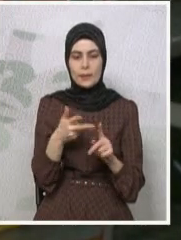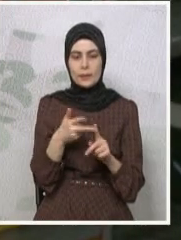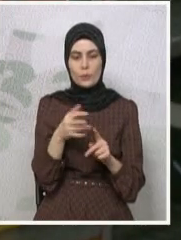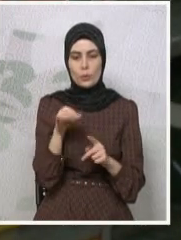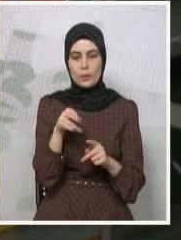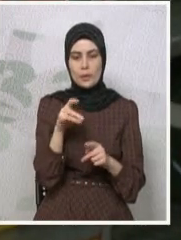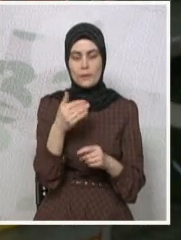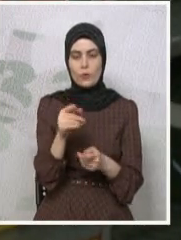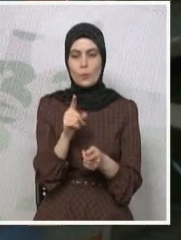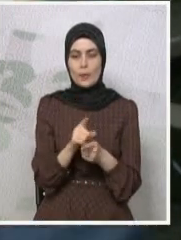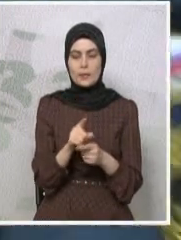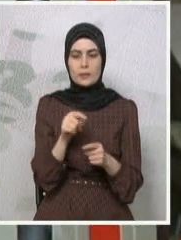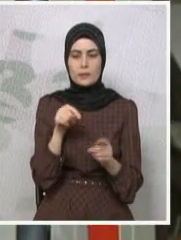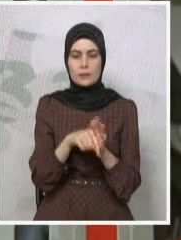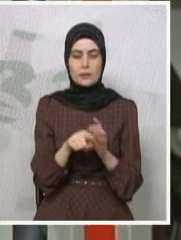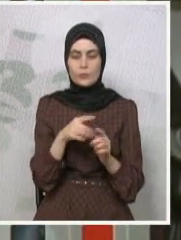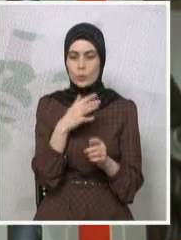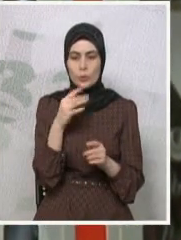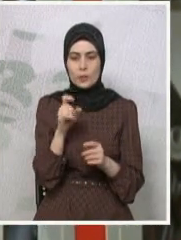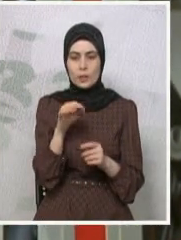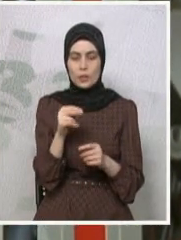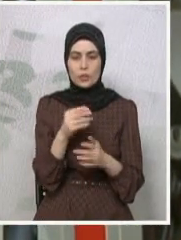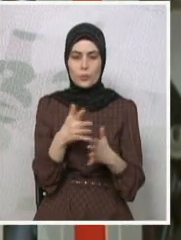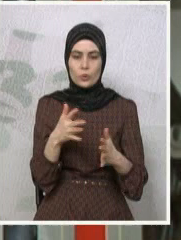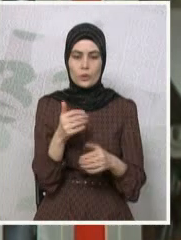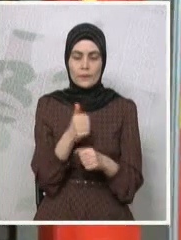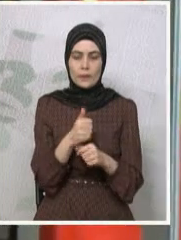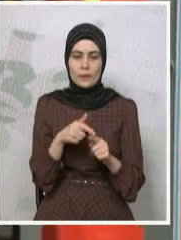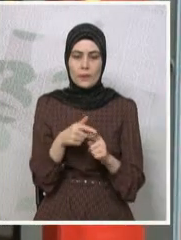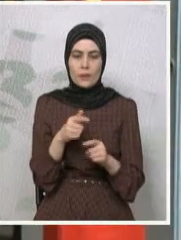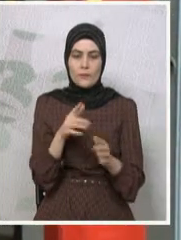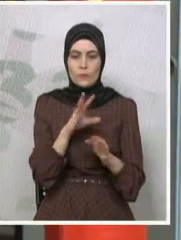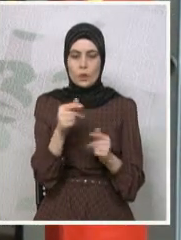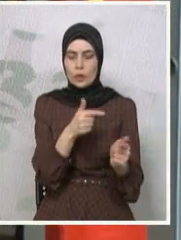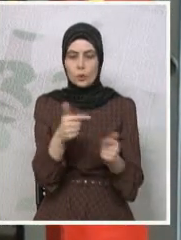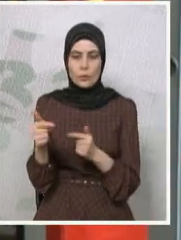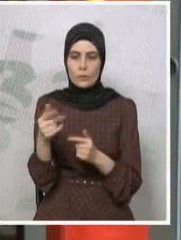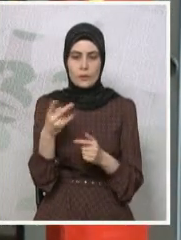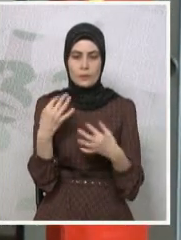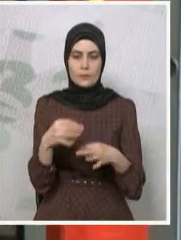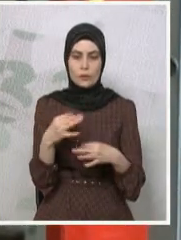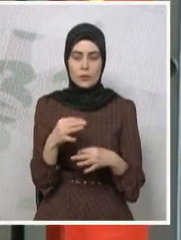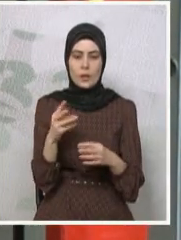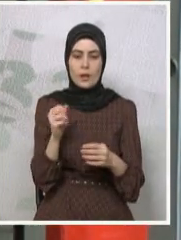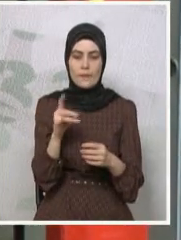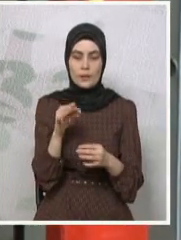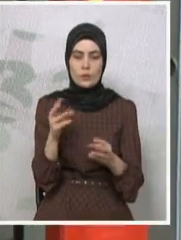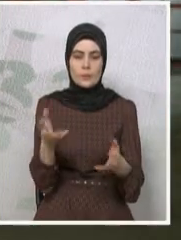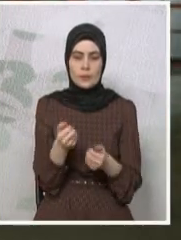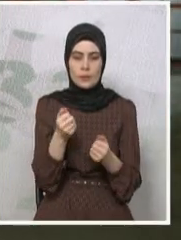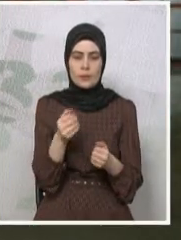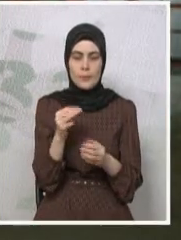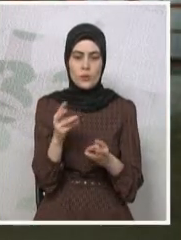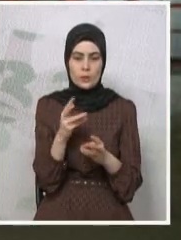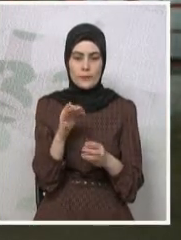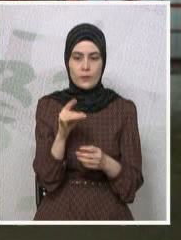В его обязанности входят множество задач. Основные – содержать полной боевой готовности аварийно-спасательное и пожарно-техническое